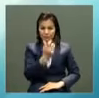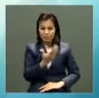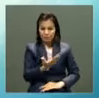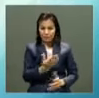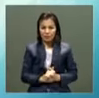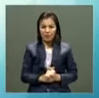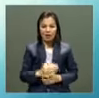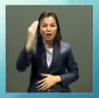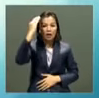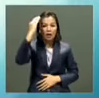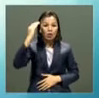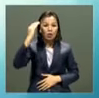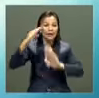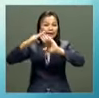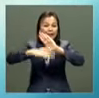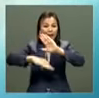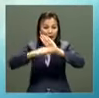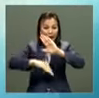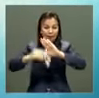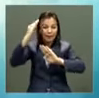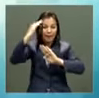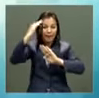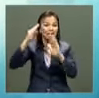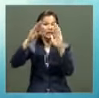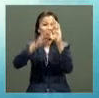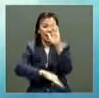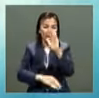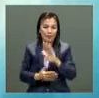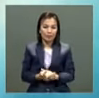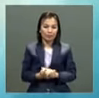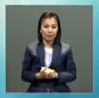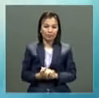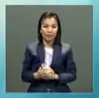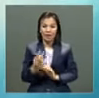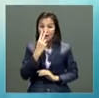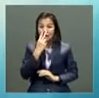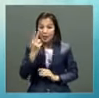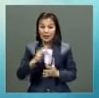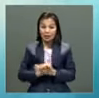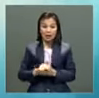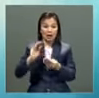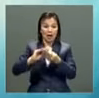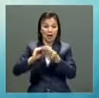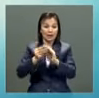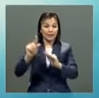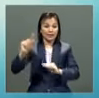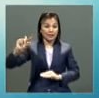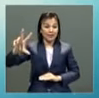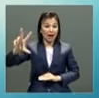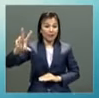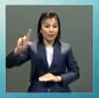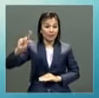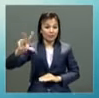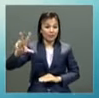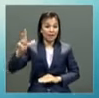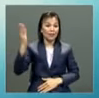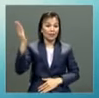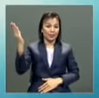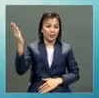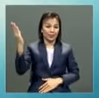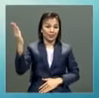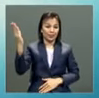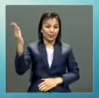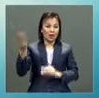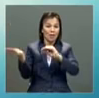ประเทศเกาหลีใต้ซึ่งเป็นประเทศที่อยู่ซ้ายบนนะครับ23นะฮะท่านไปดูที่ตัวเลขที่23เขาเ